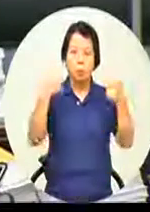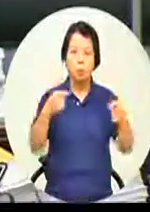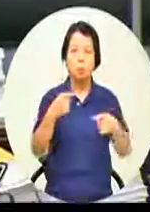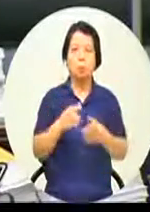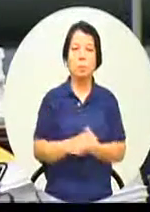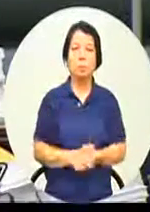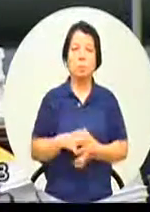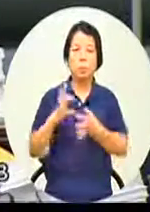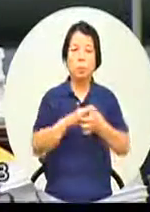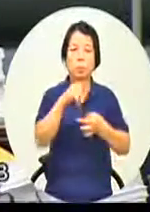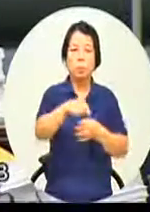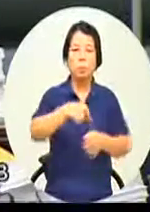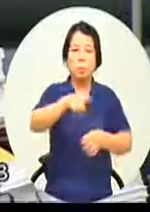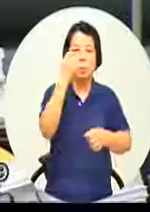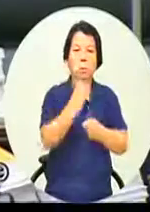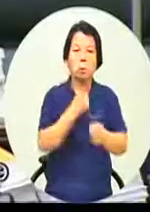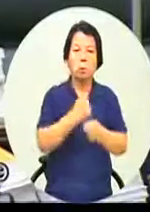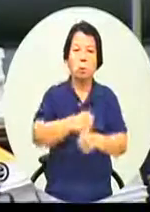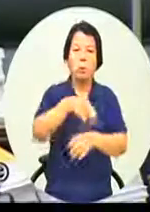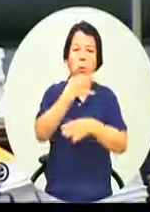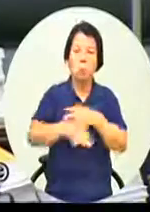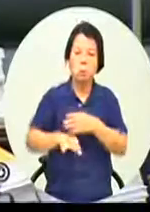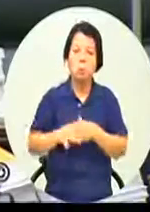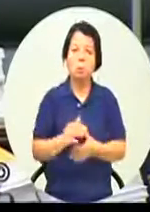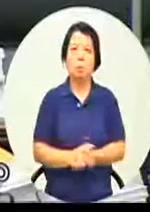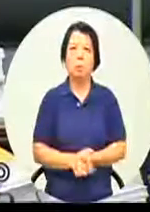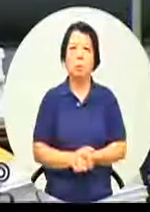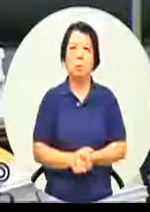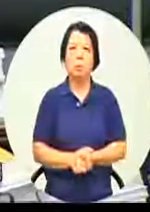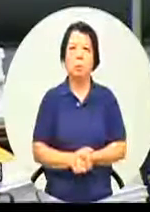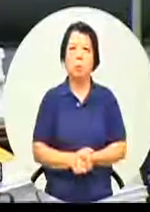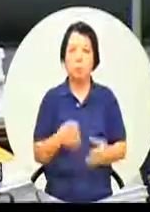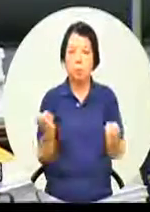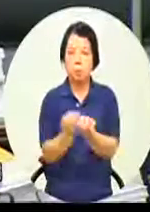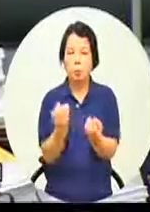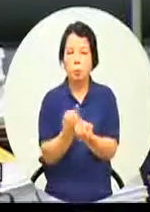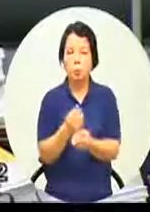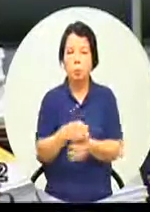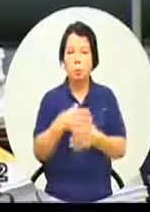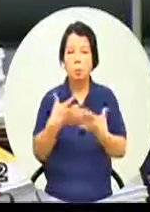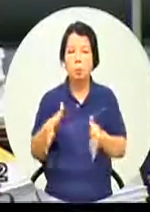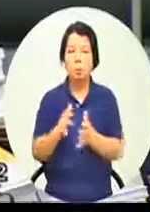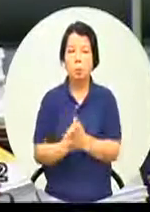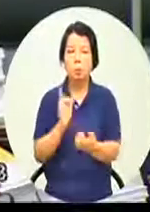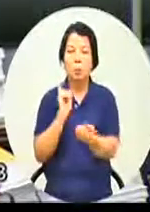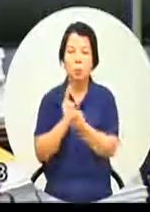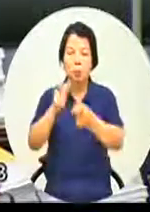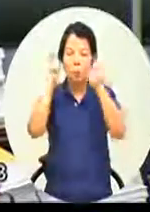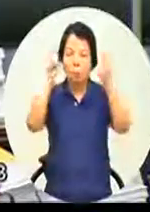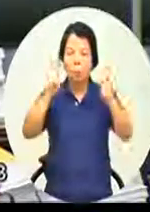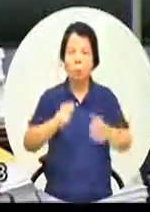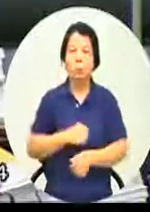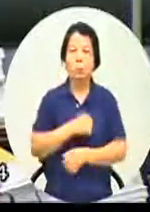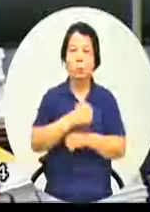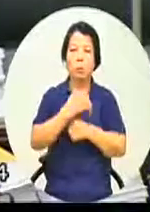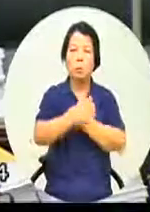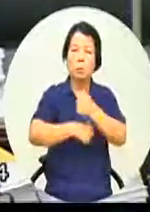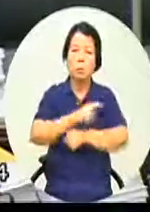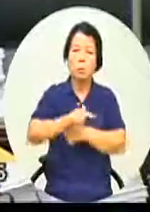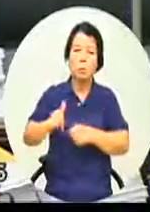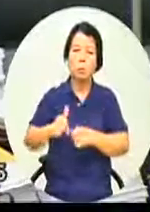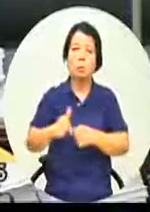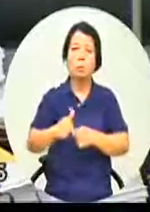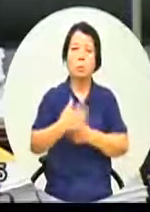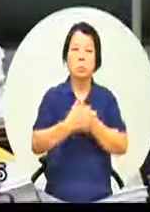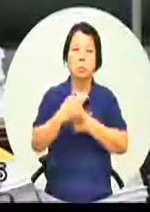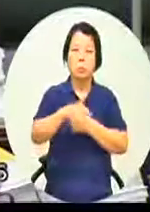他们的执行不当，所以也引来很多人对高雄市的动保的这个执行的时候，包